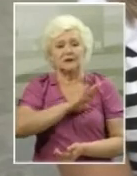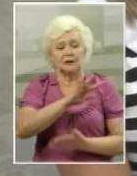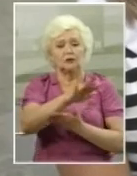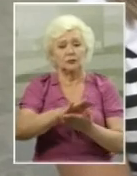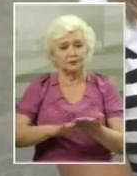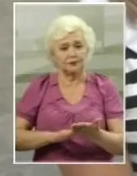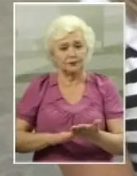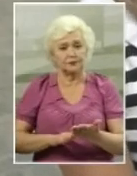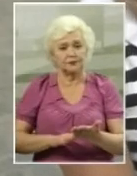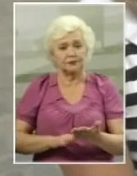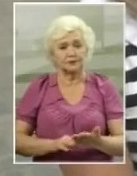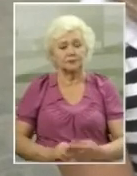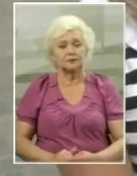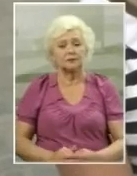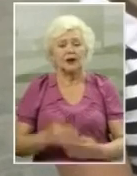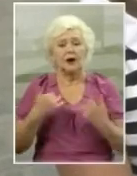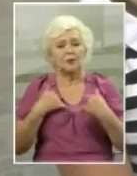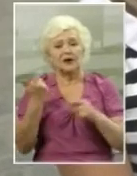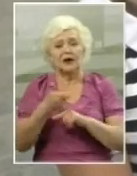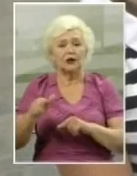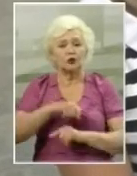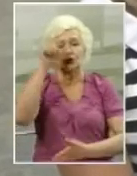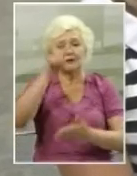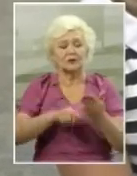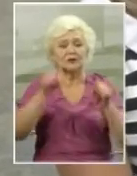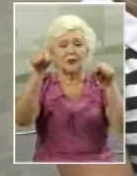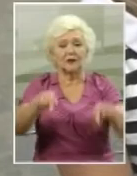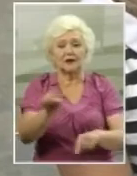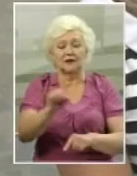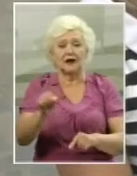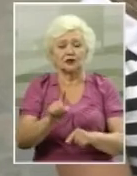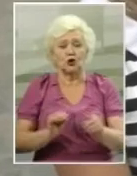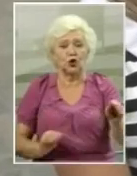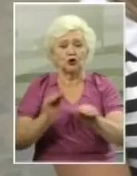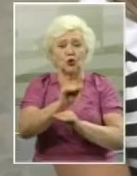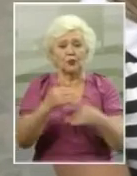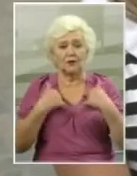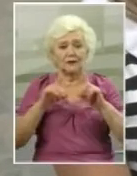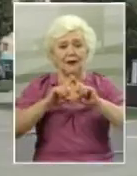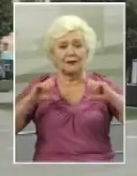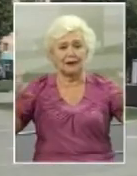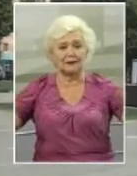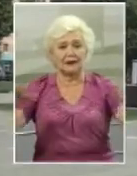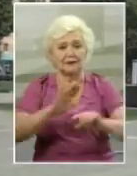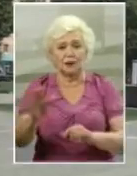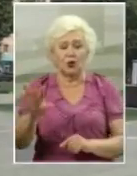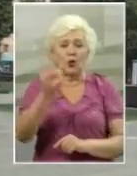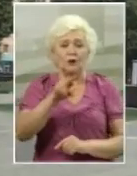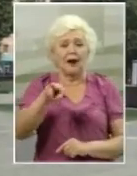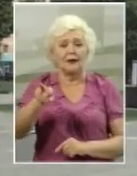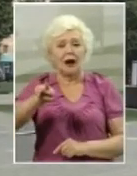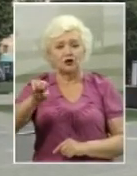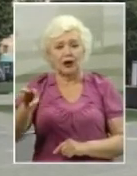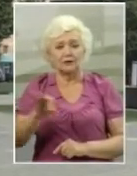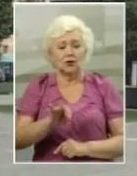гинуть. Ми дуже сподіваємось на те, що доповнюватись наш стенд не буде. Ольга Ляшенка,